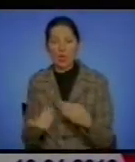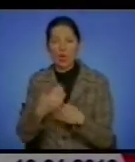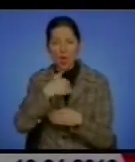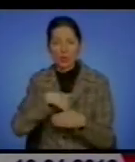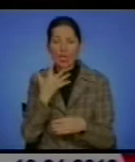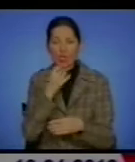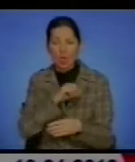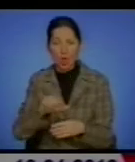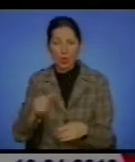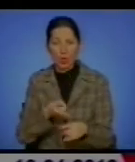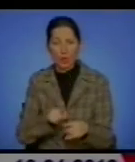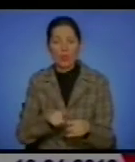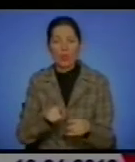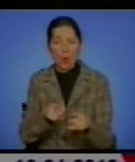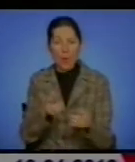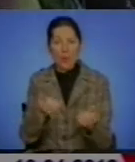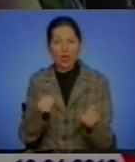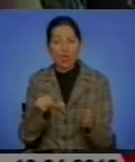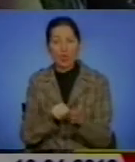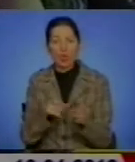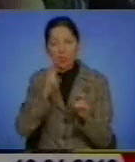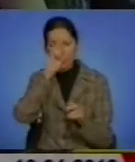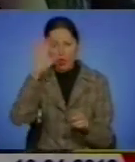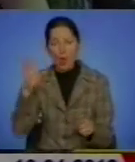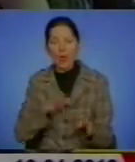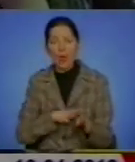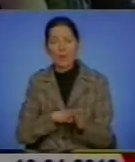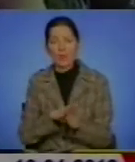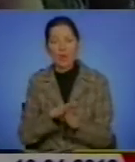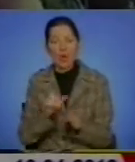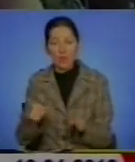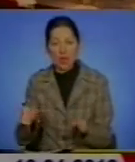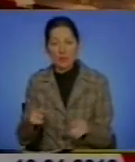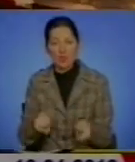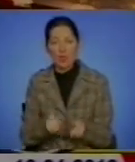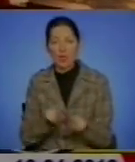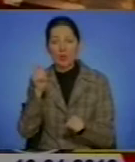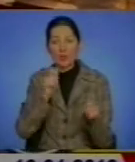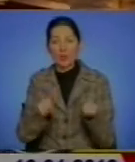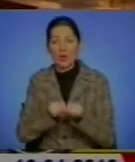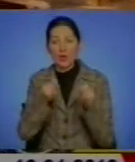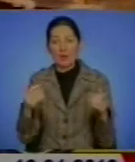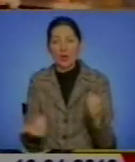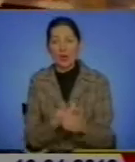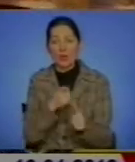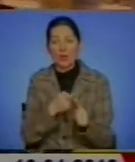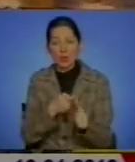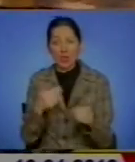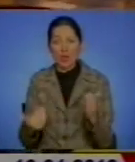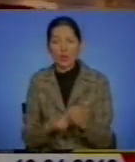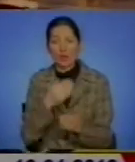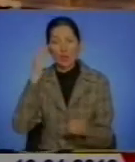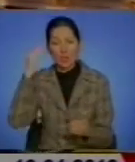ньому беруть участь відомі виконавці. Також фестиваль відкриває нові імена, нові таланти. Серед них Оксана Пекун,